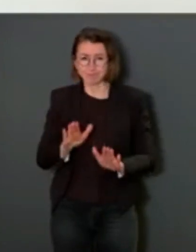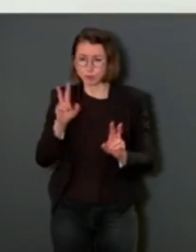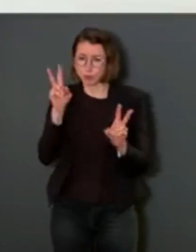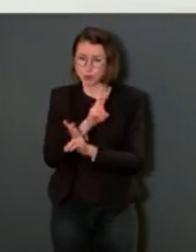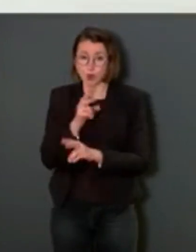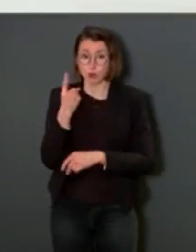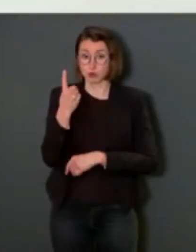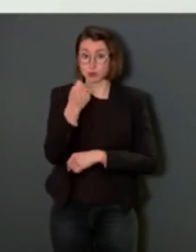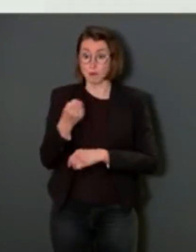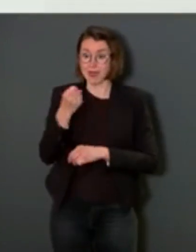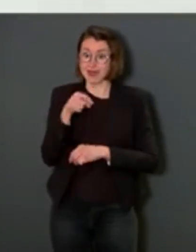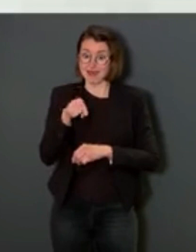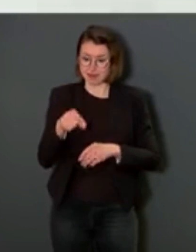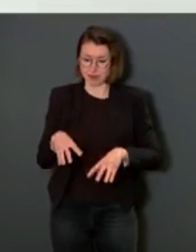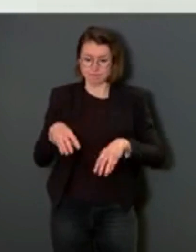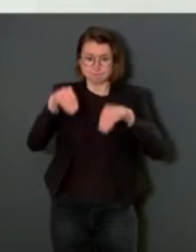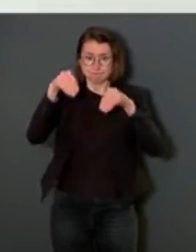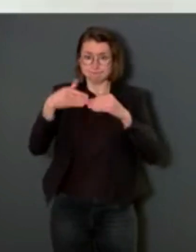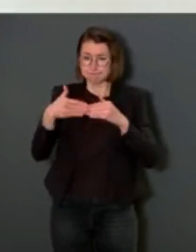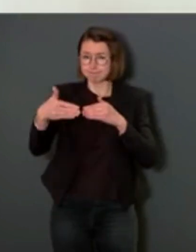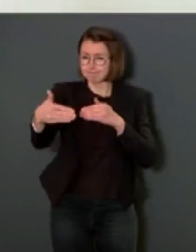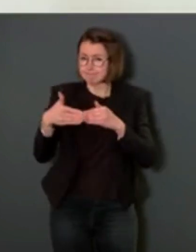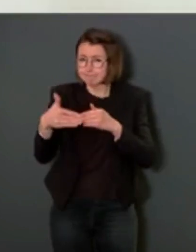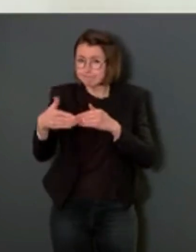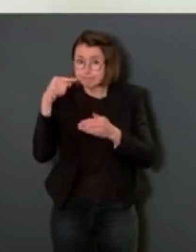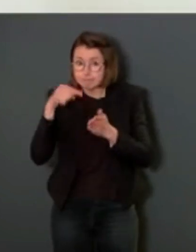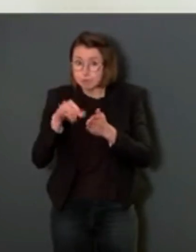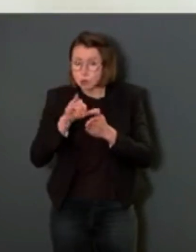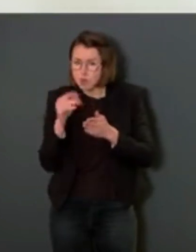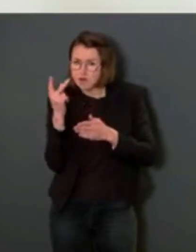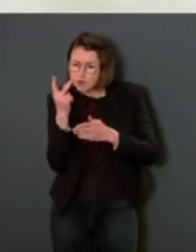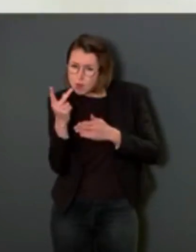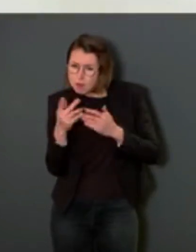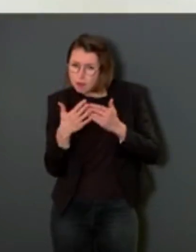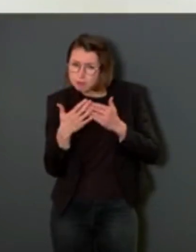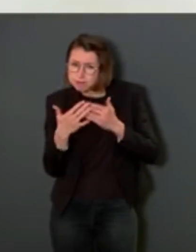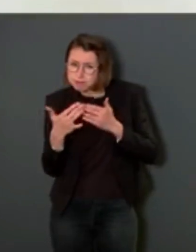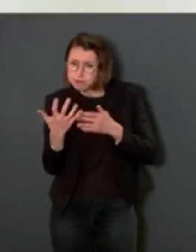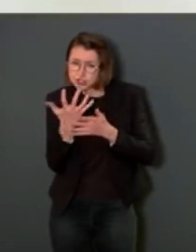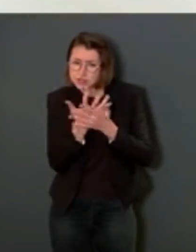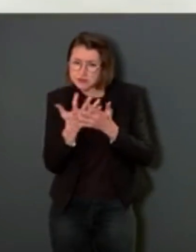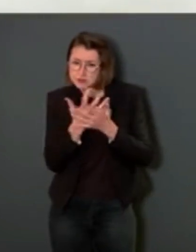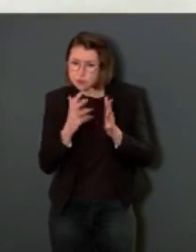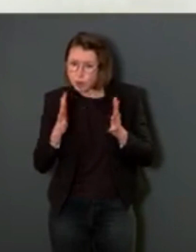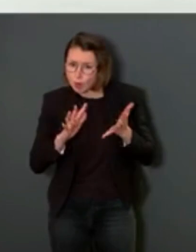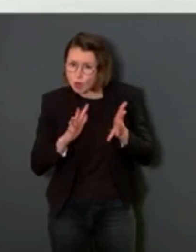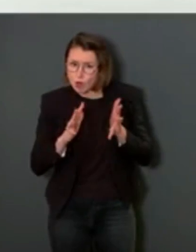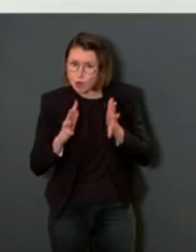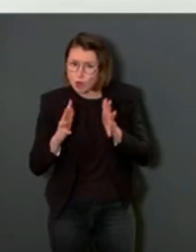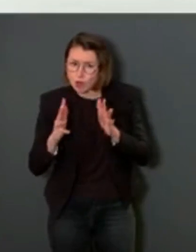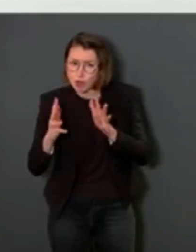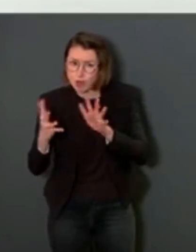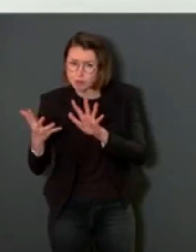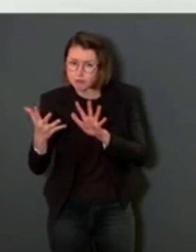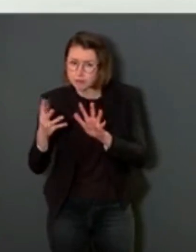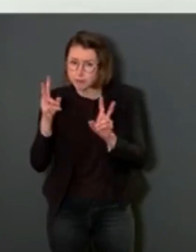avoir une vue sur la situation. Dans l'intervalle, l'arrêté ministériel qui est en vigueur maintenant reste en